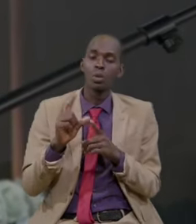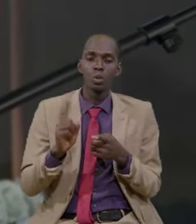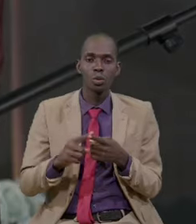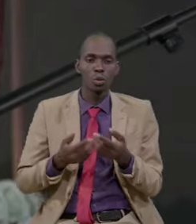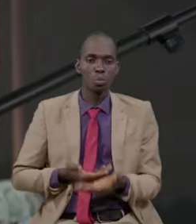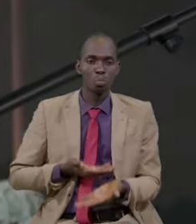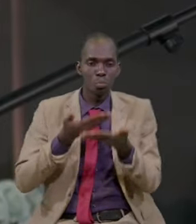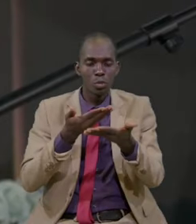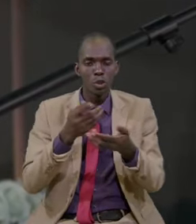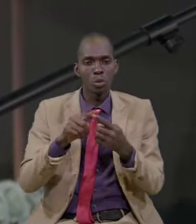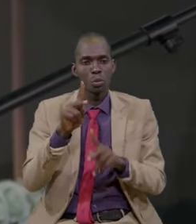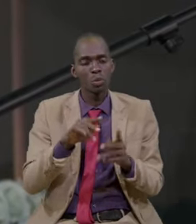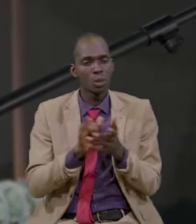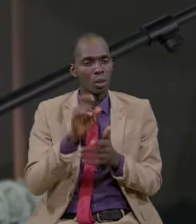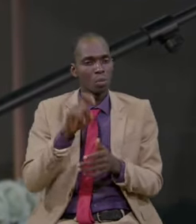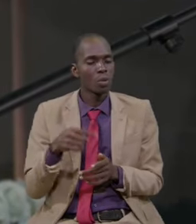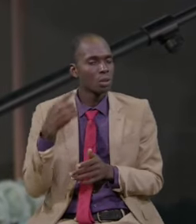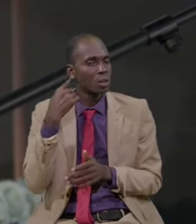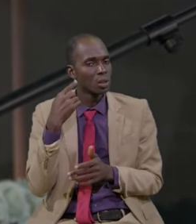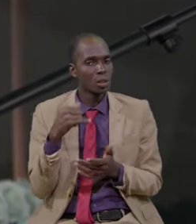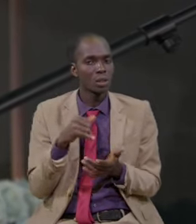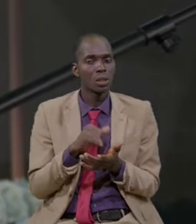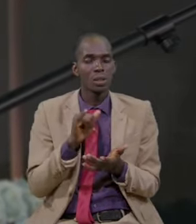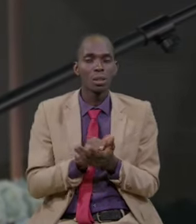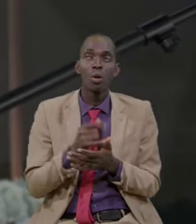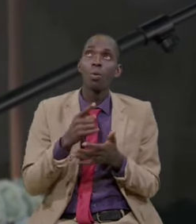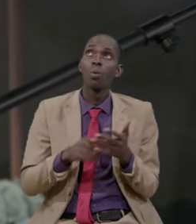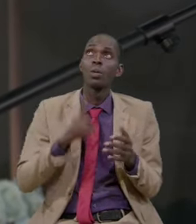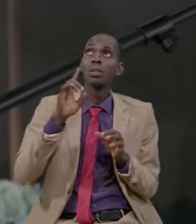à ceux qui doivent l'entendre pour que ce qu'il a fait sur la croix du calvaire,